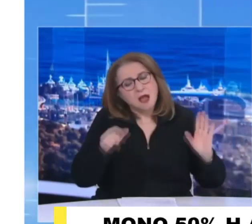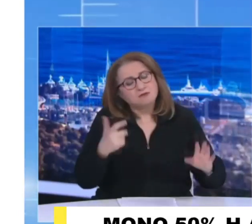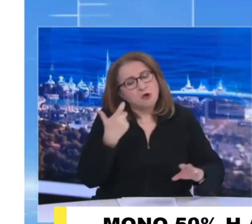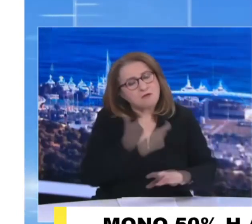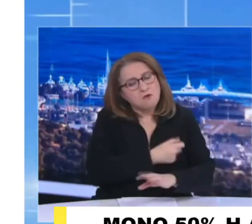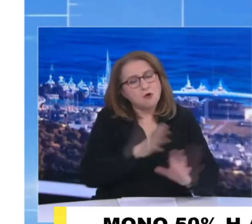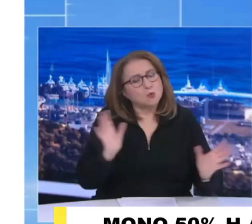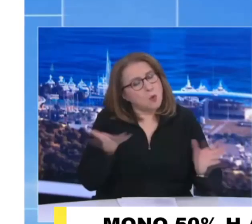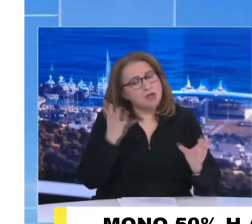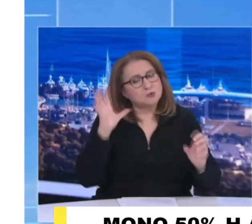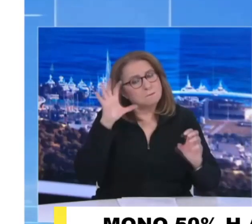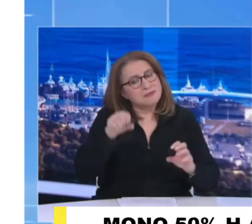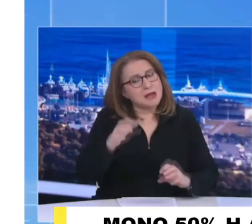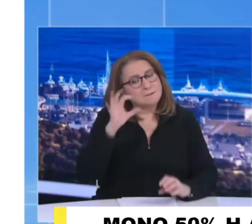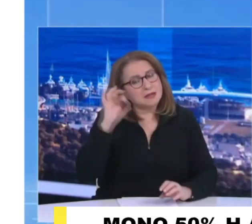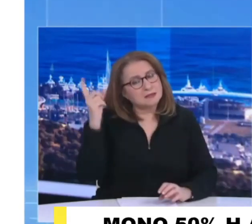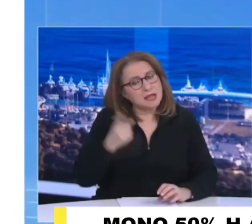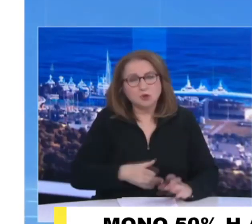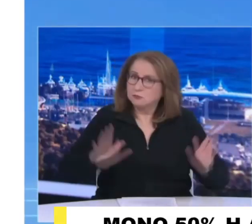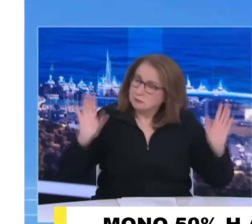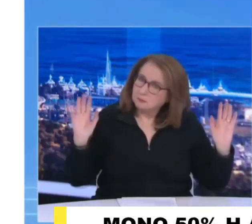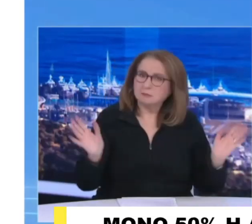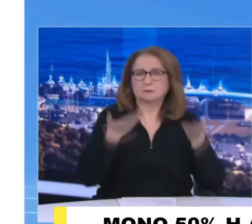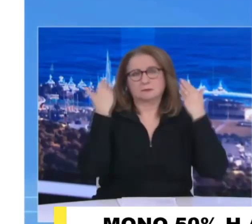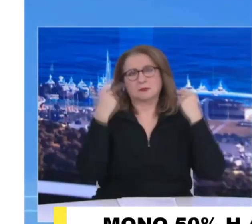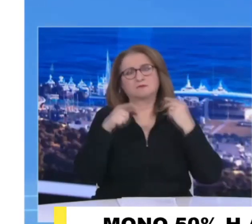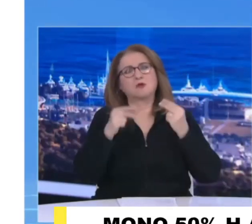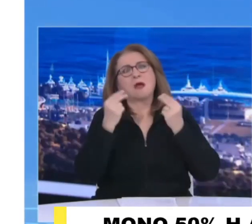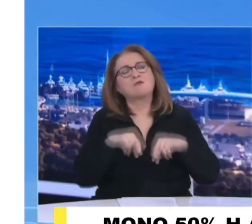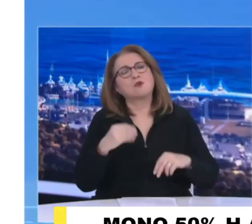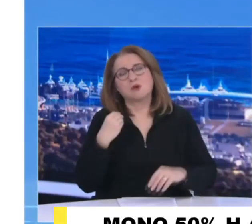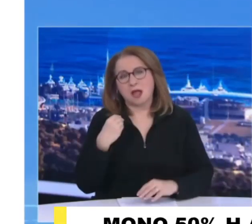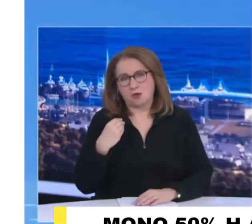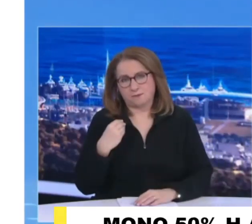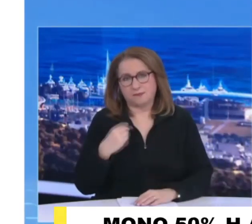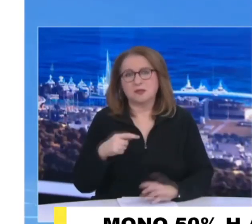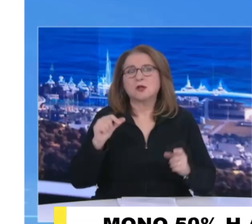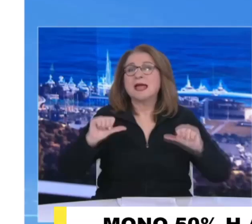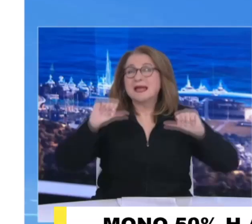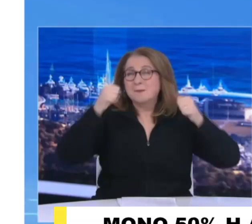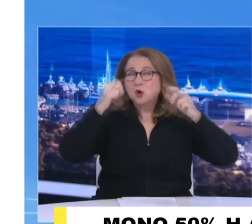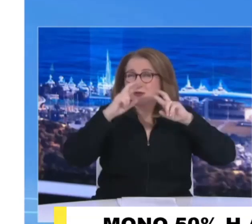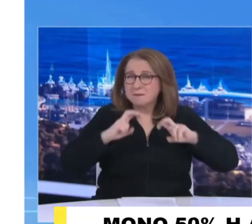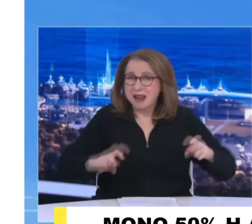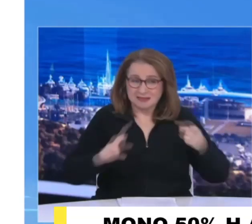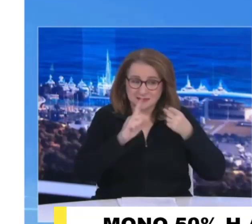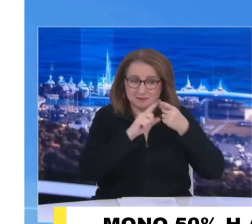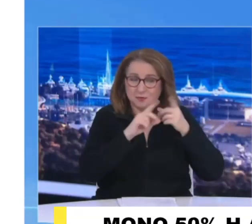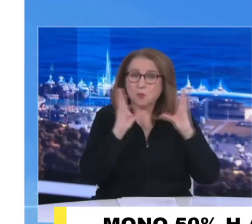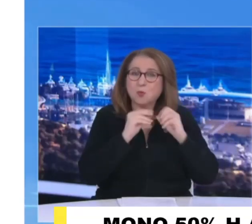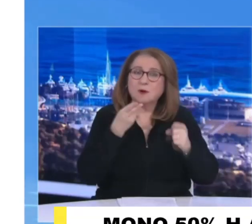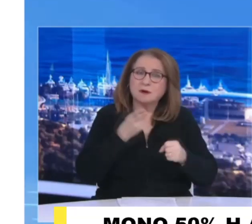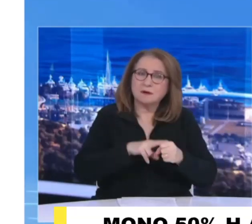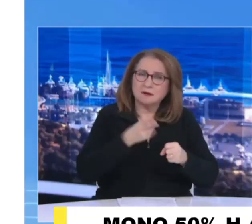αποτελεσματικού. Η πρώτη μελέτη σχετικά με την θνητότητα προέρχεται από το Ηνωμένο